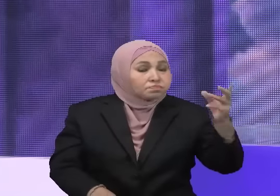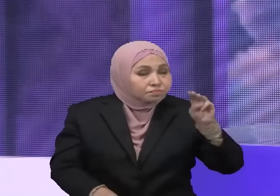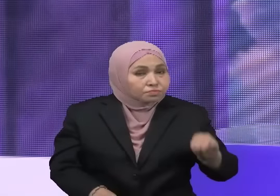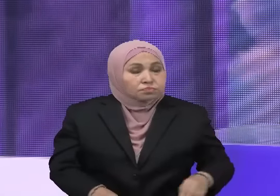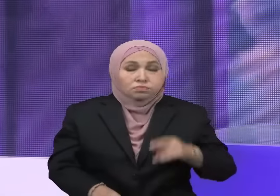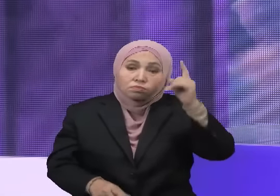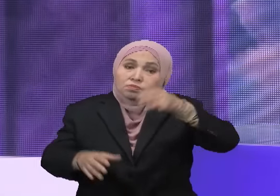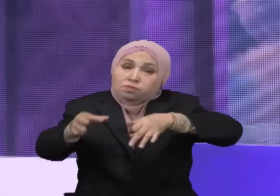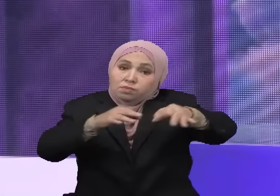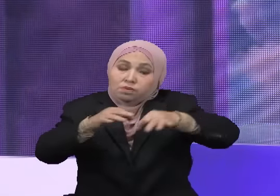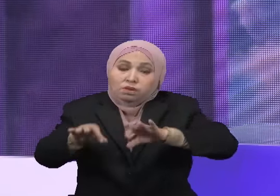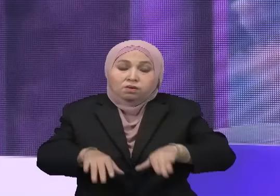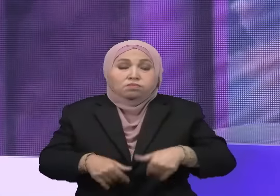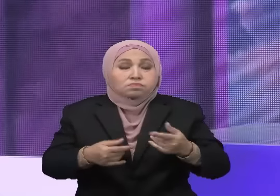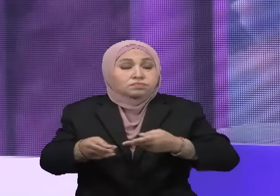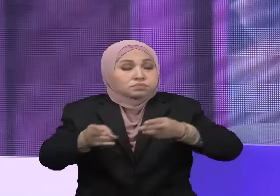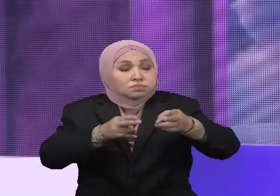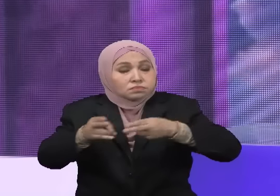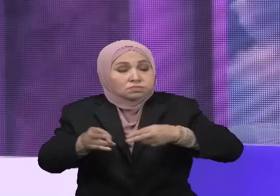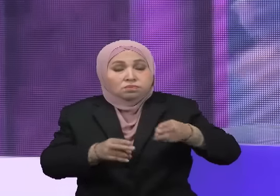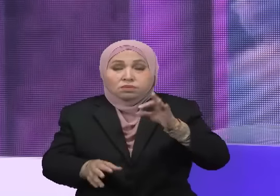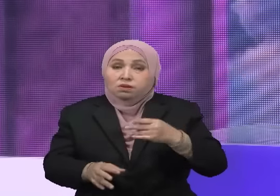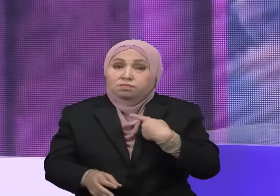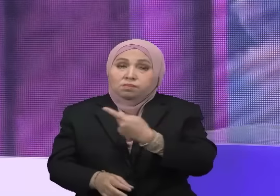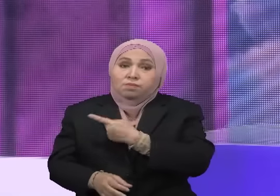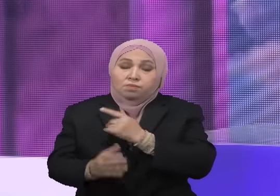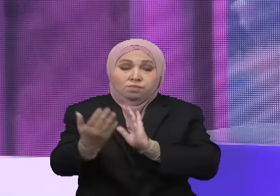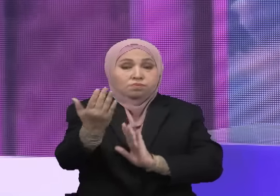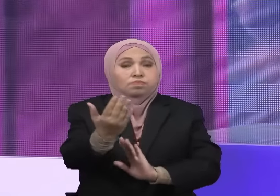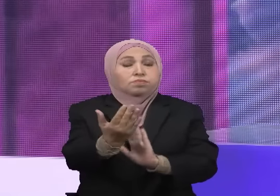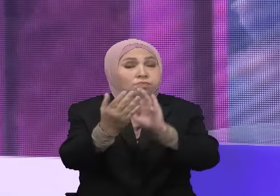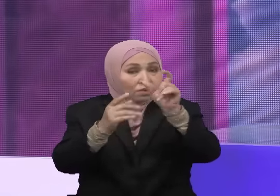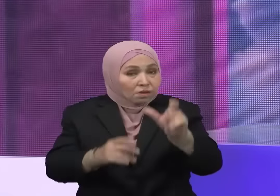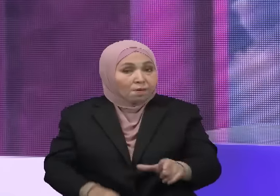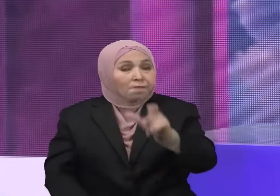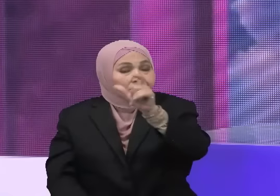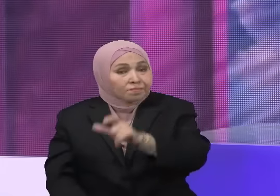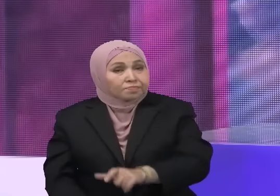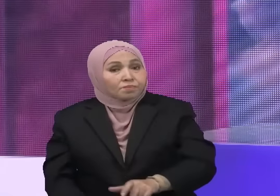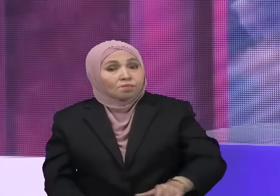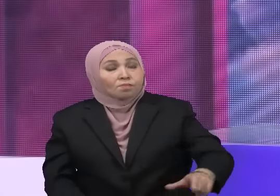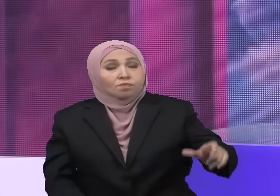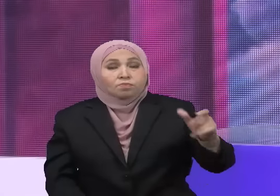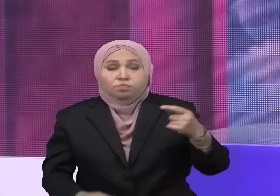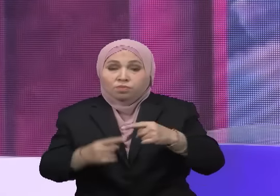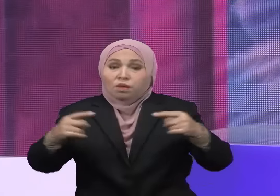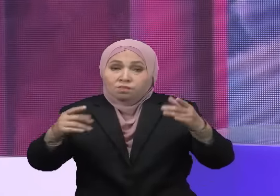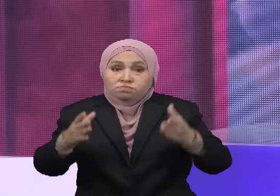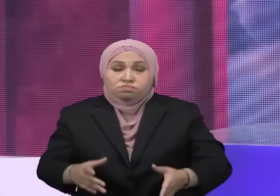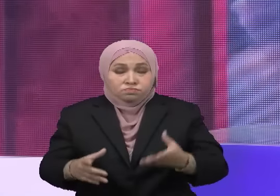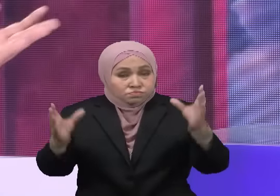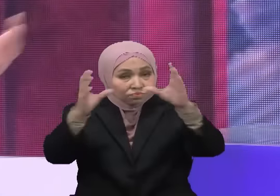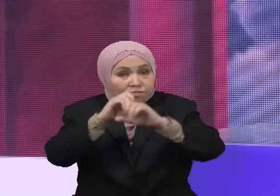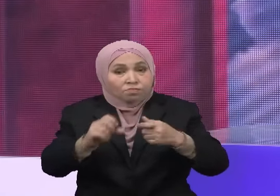Allah menjelaskan bagaimana menguruskan kalau kita berhadapan dengan orang-orang yang memusuhi ataupun mencabar